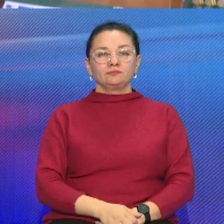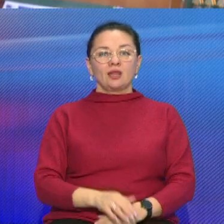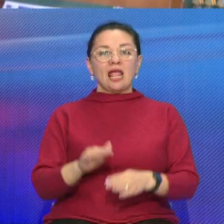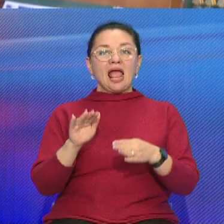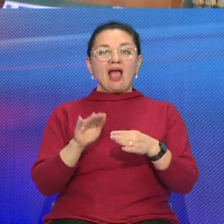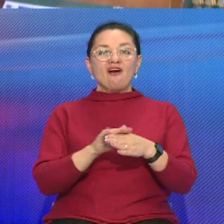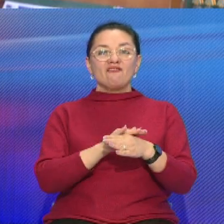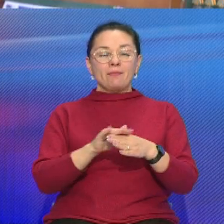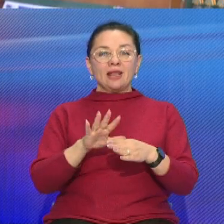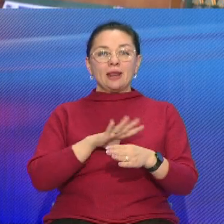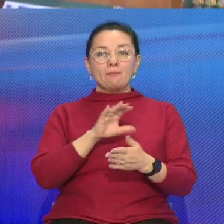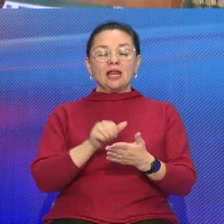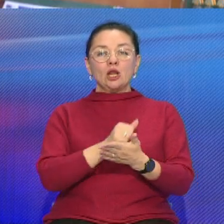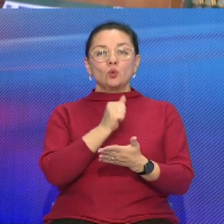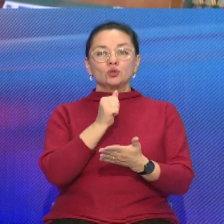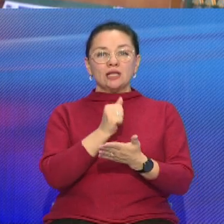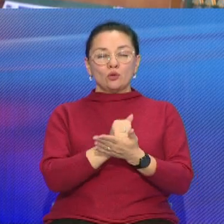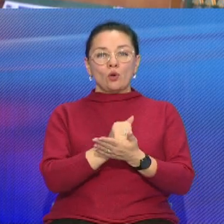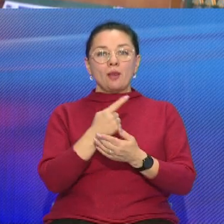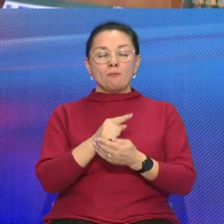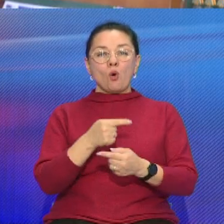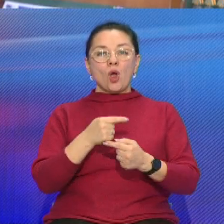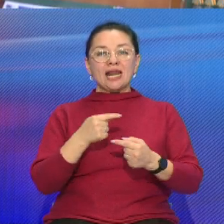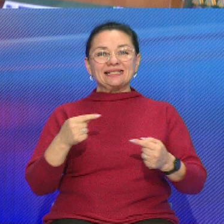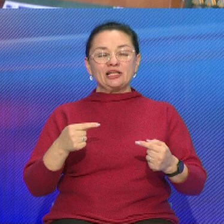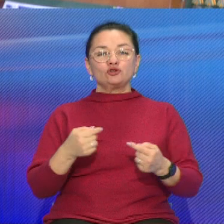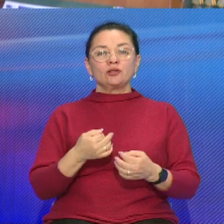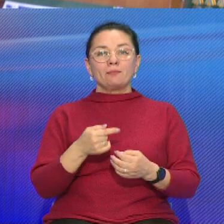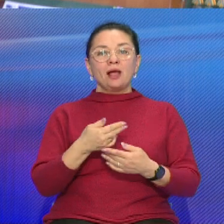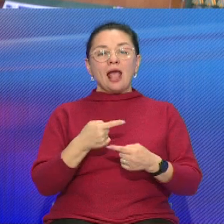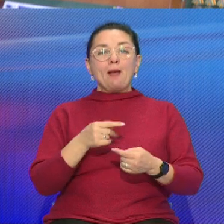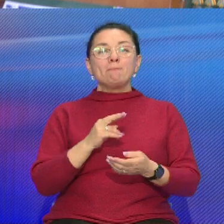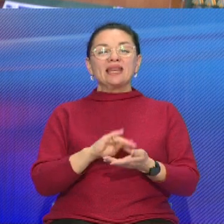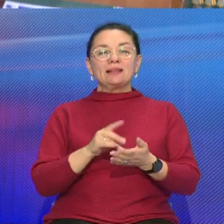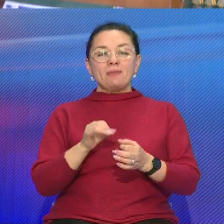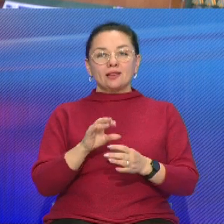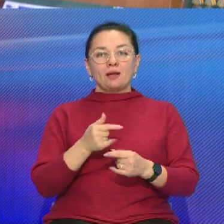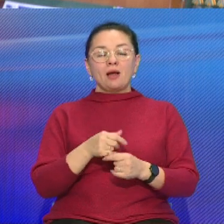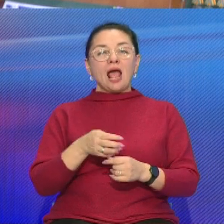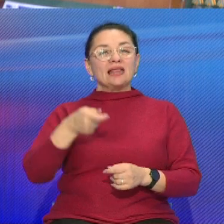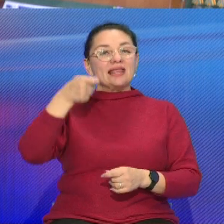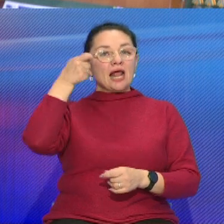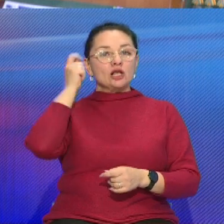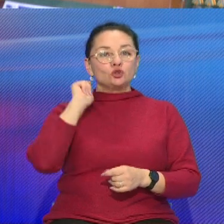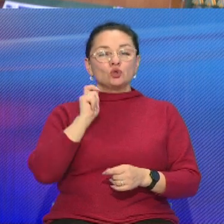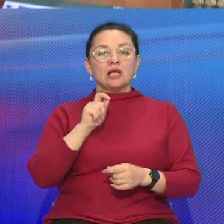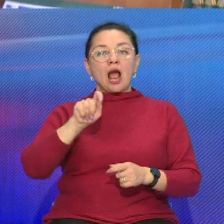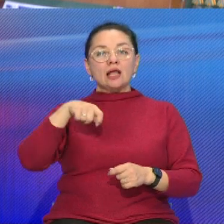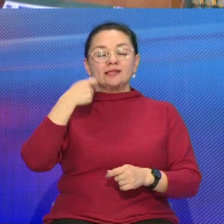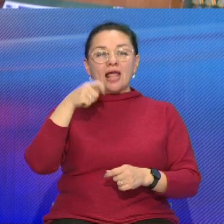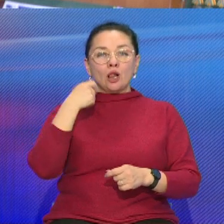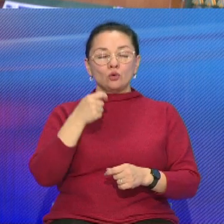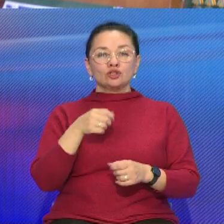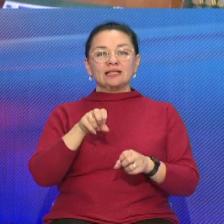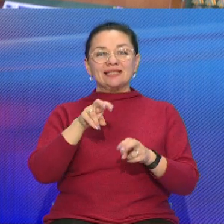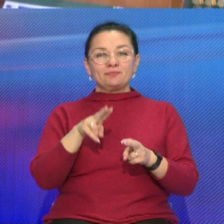Фамилии были установлены по сопутствующим предметам. Это нацарапанные на расческах, на ложках, на котелках,